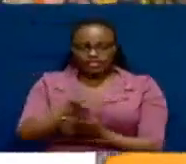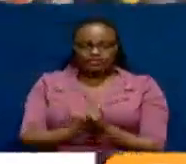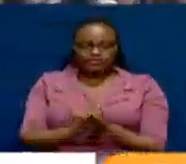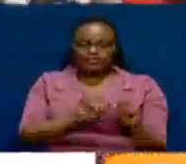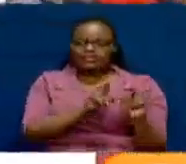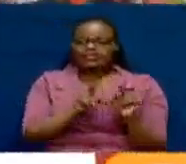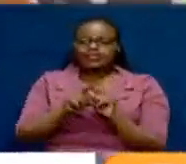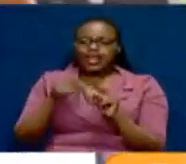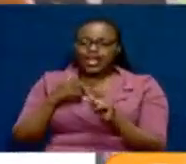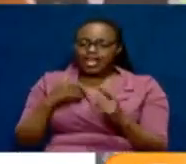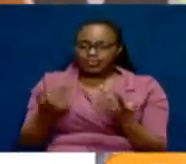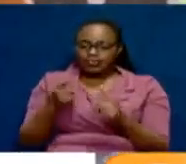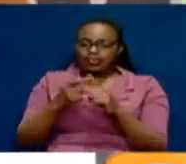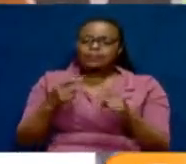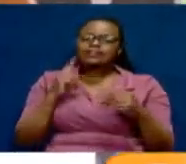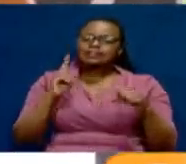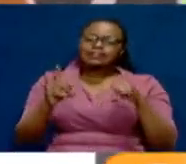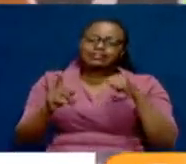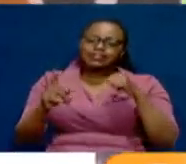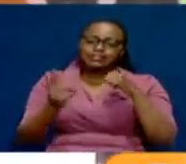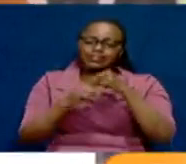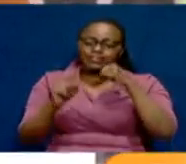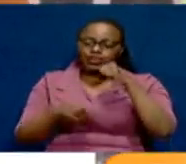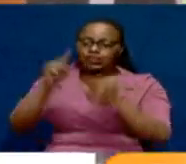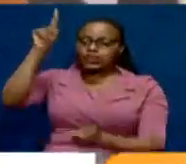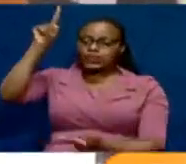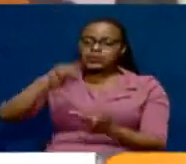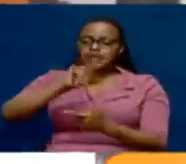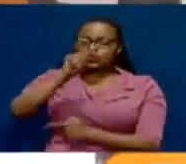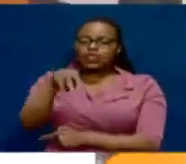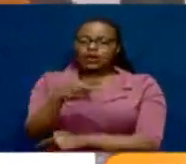turudisha bei yake kutoka 6,000 mpaka 2,000.